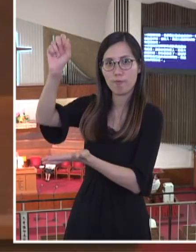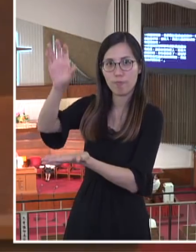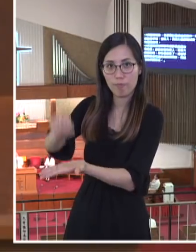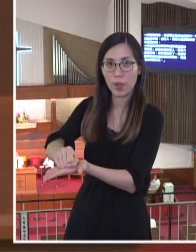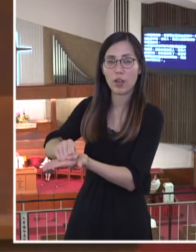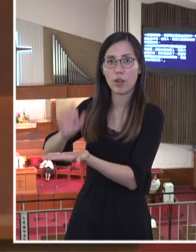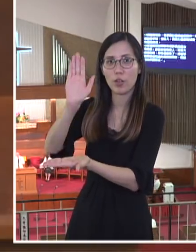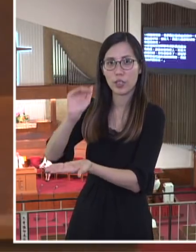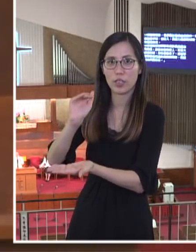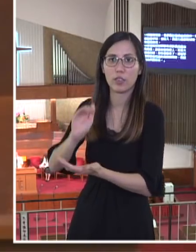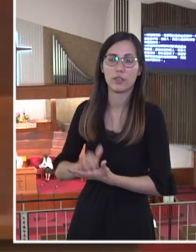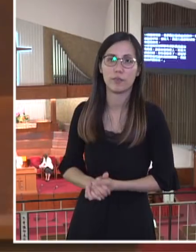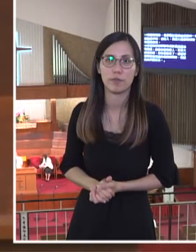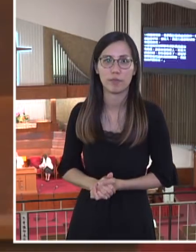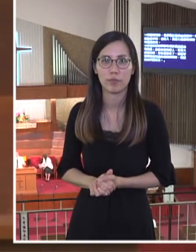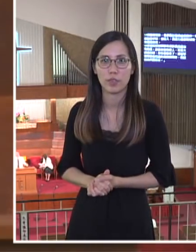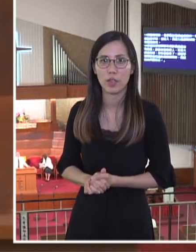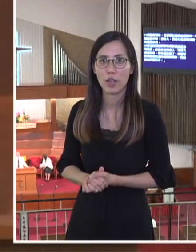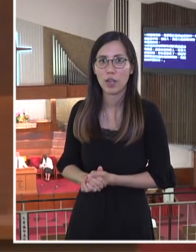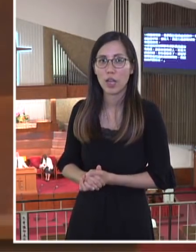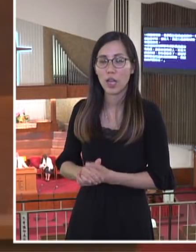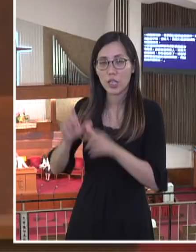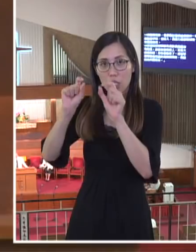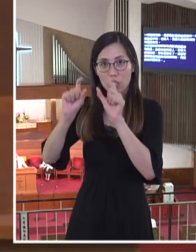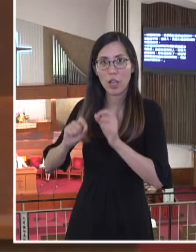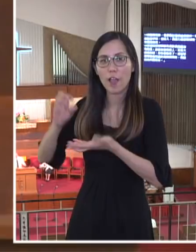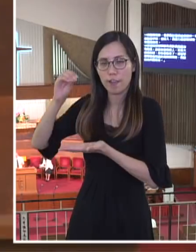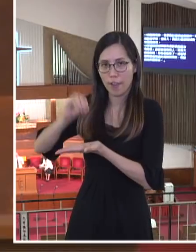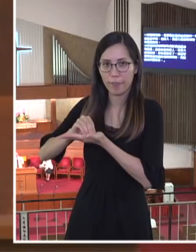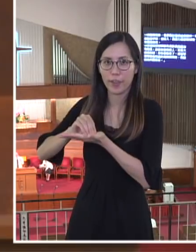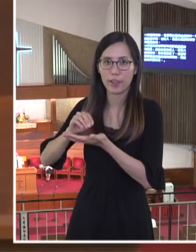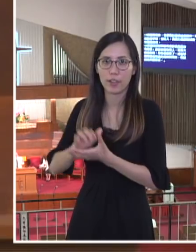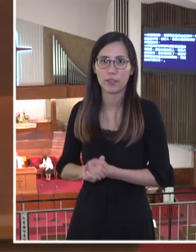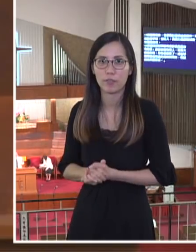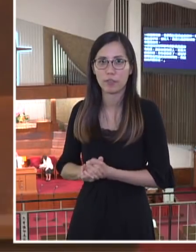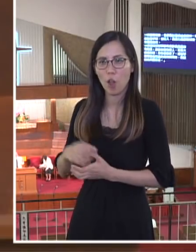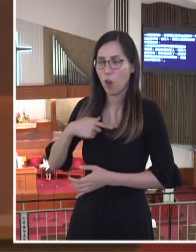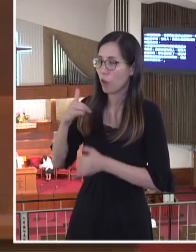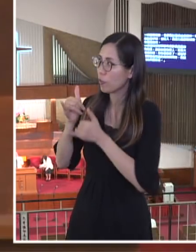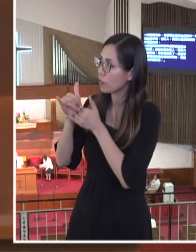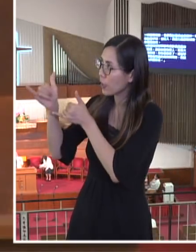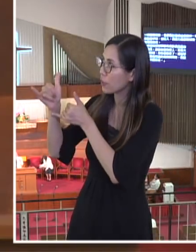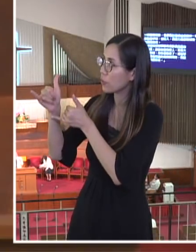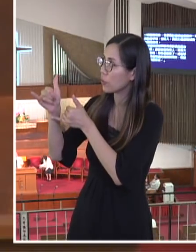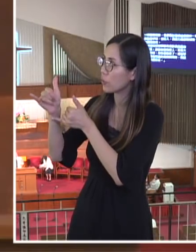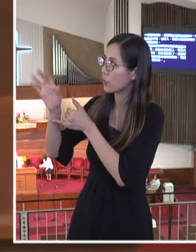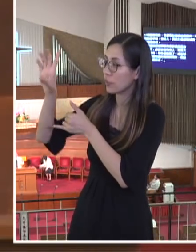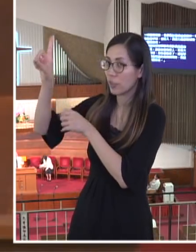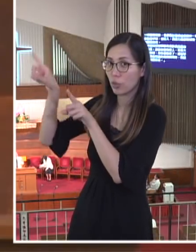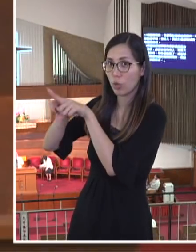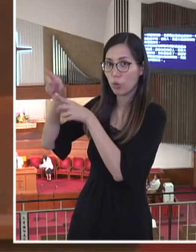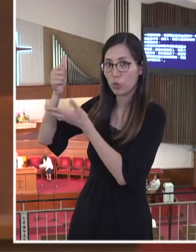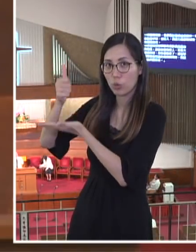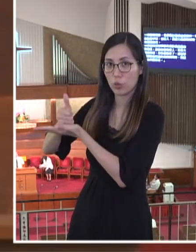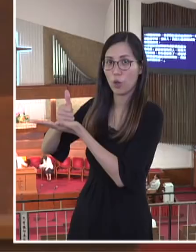表达的意思，不是讲一个不肯定或者的意思，其实讲只要神，我跟着神，神和我同在，我跟着去，